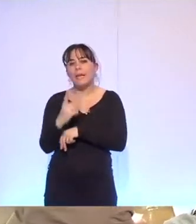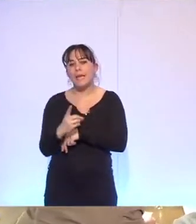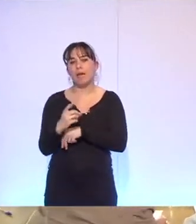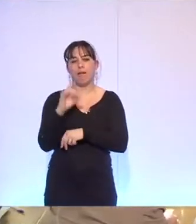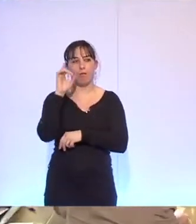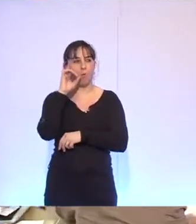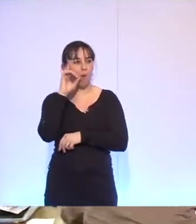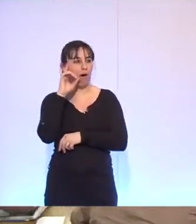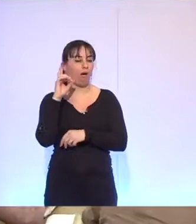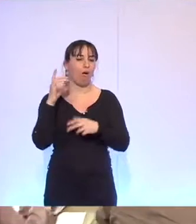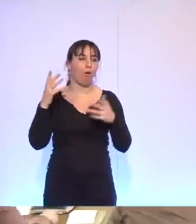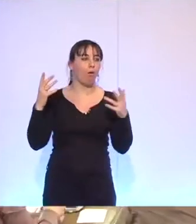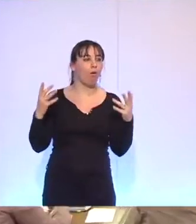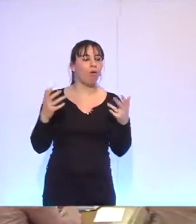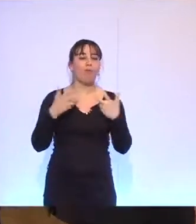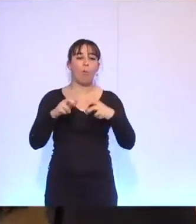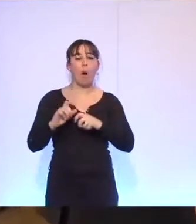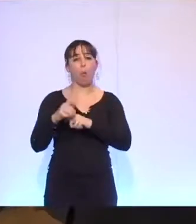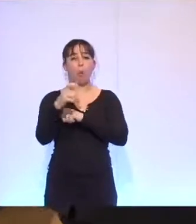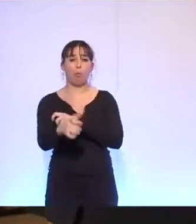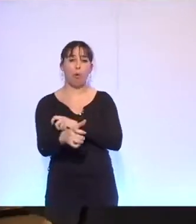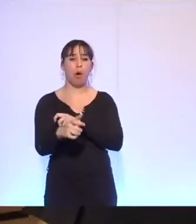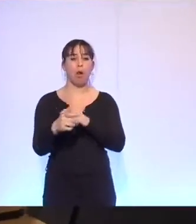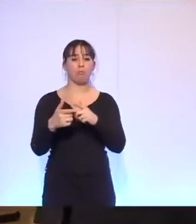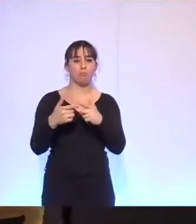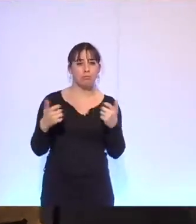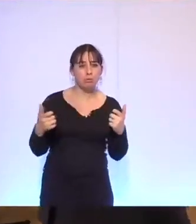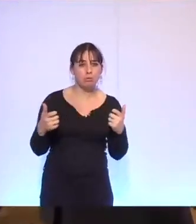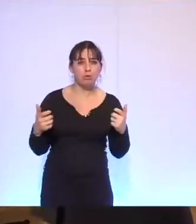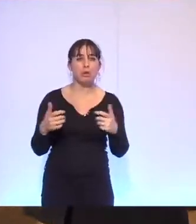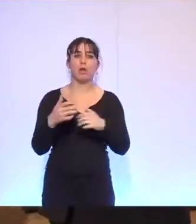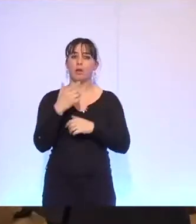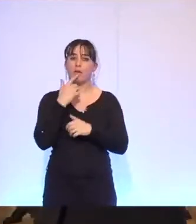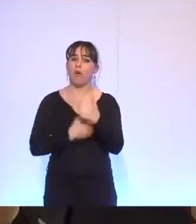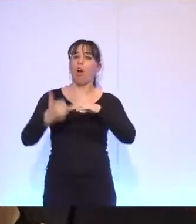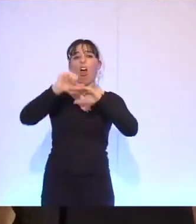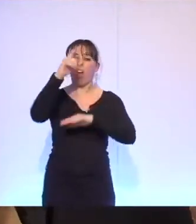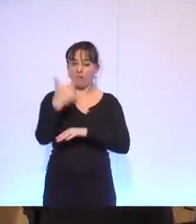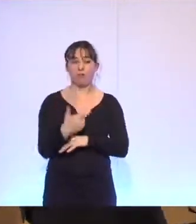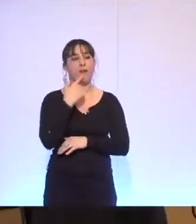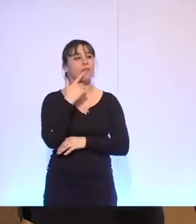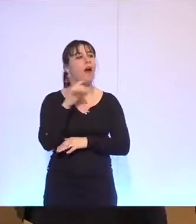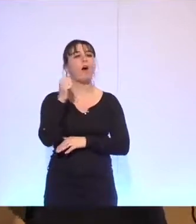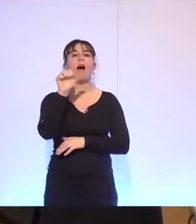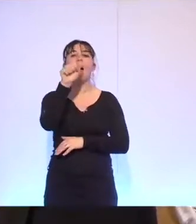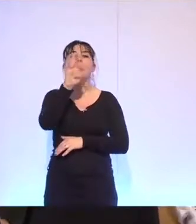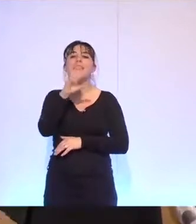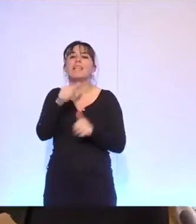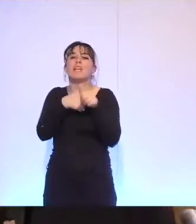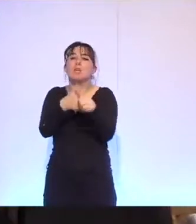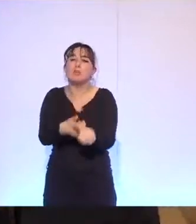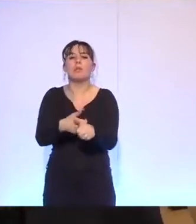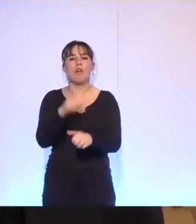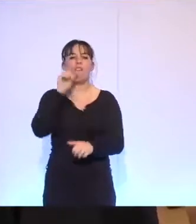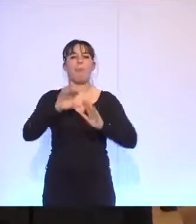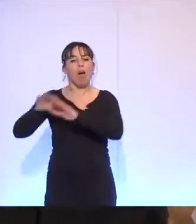partisans de protocole sur les rangs d'adjoints. Cinquième adjointe, alphabétique, mais les femmes d'un